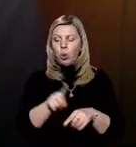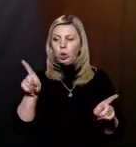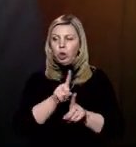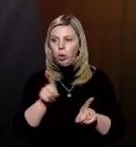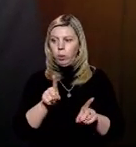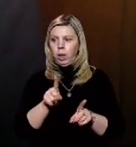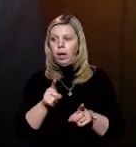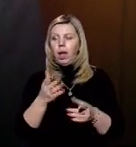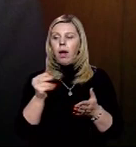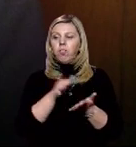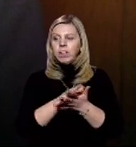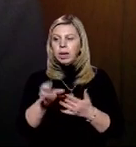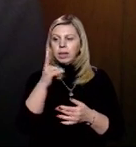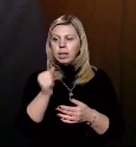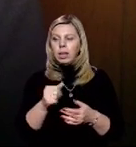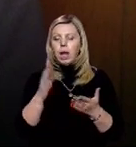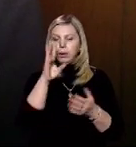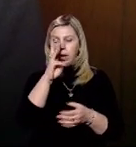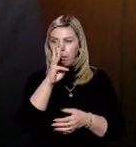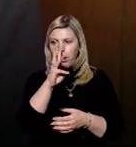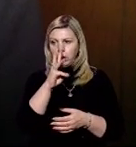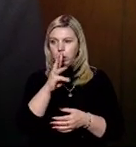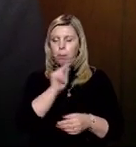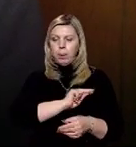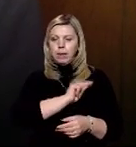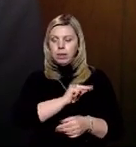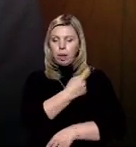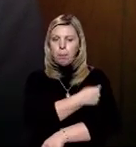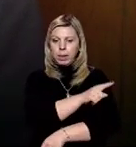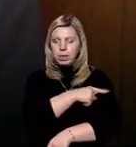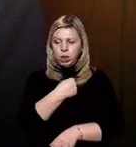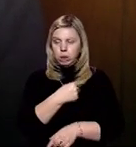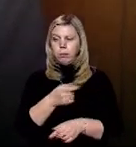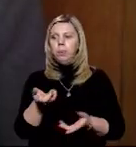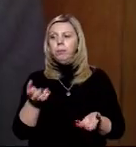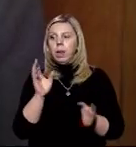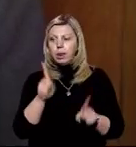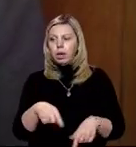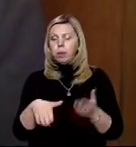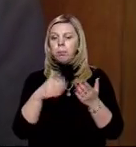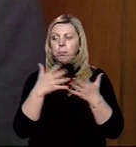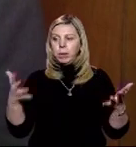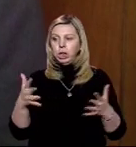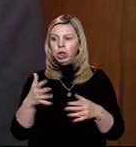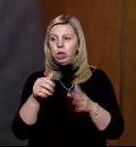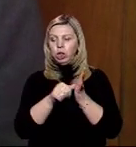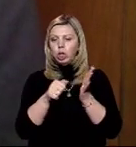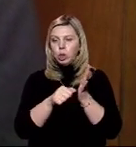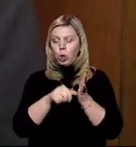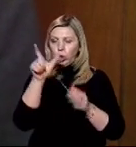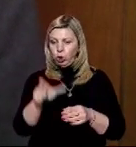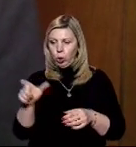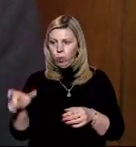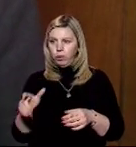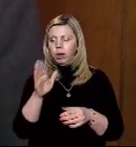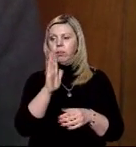що видатки на заробітну плату працівників медичної галузі, а це більше ніж 1600